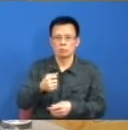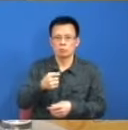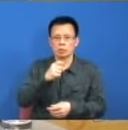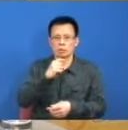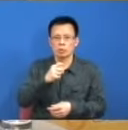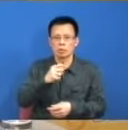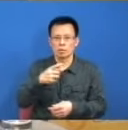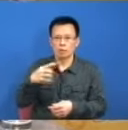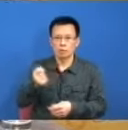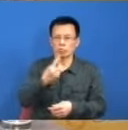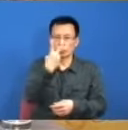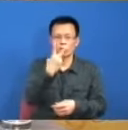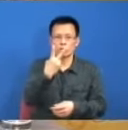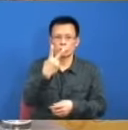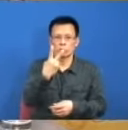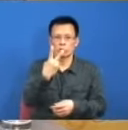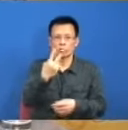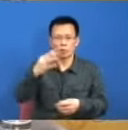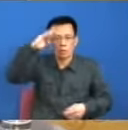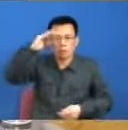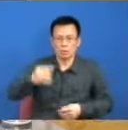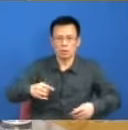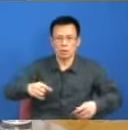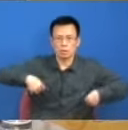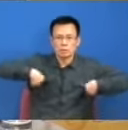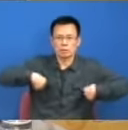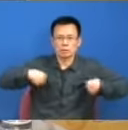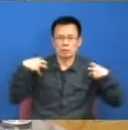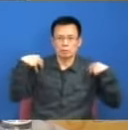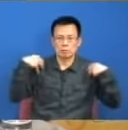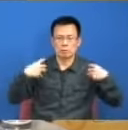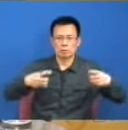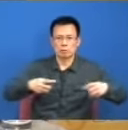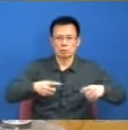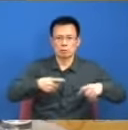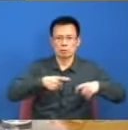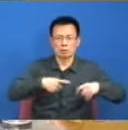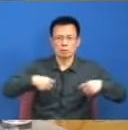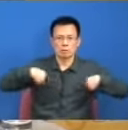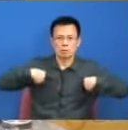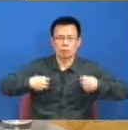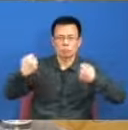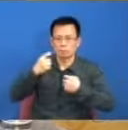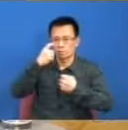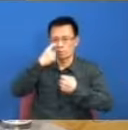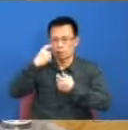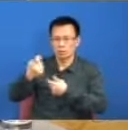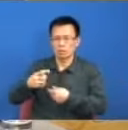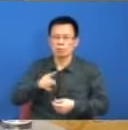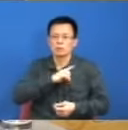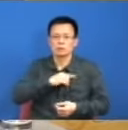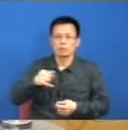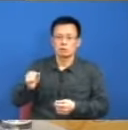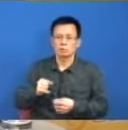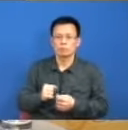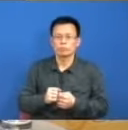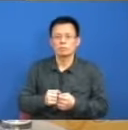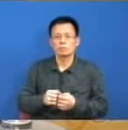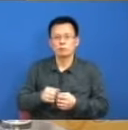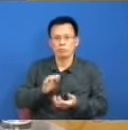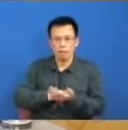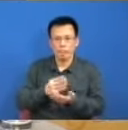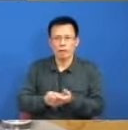我，即係膊頭。咁我都可以自己行到嘅，佢唔係話四個人抬我嘅，咁我自己走自己走啊。咁樣，咁但